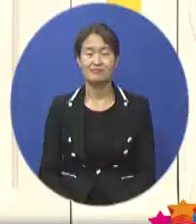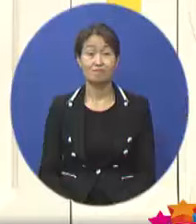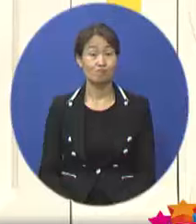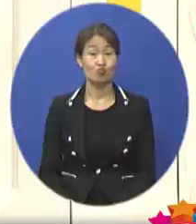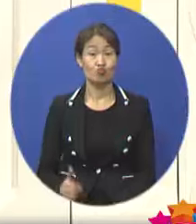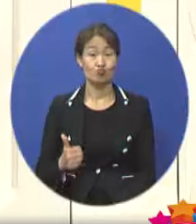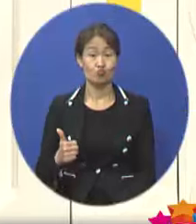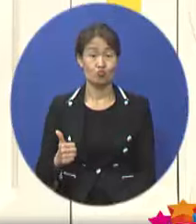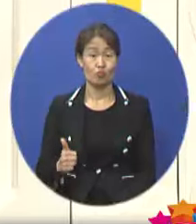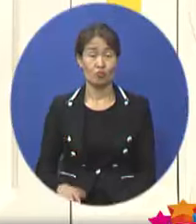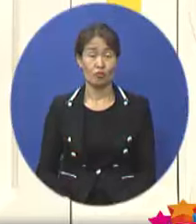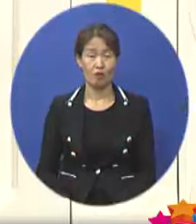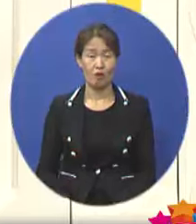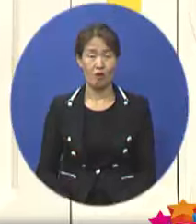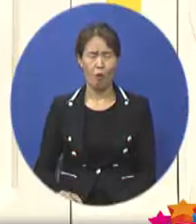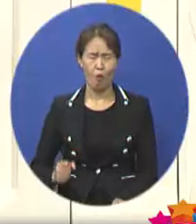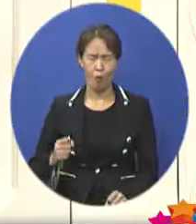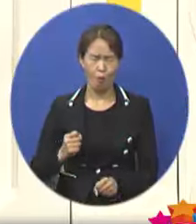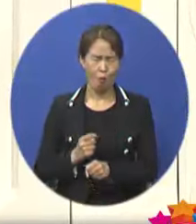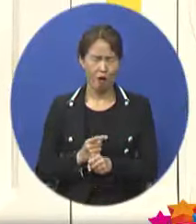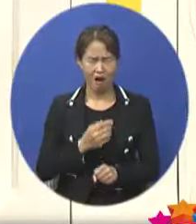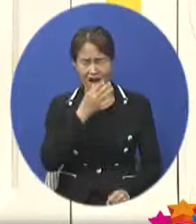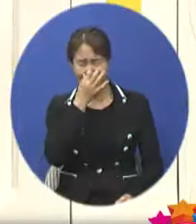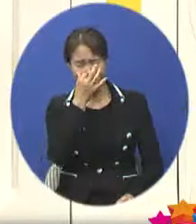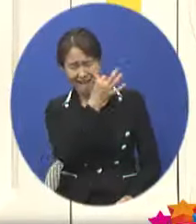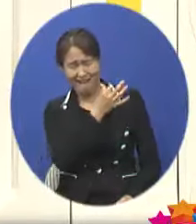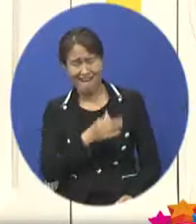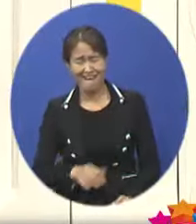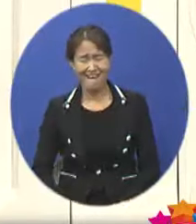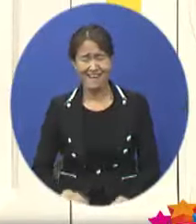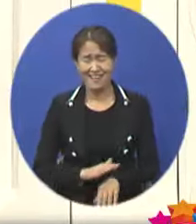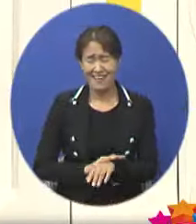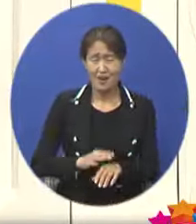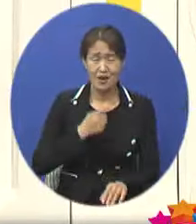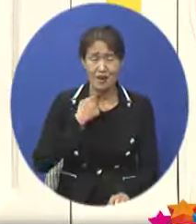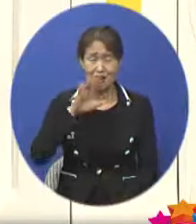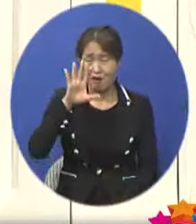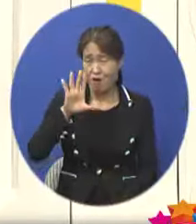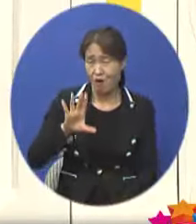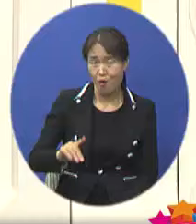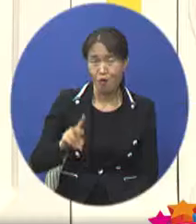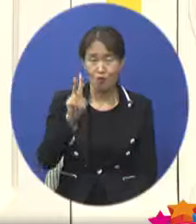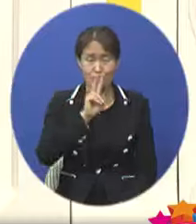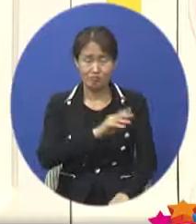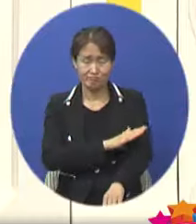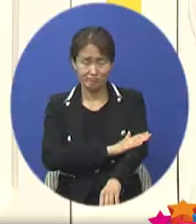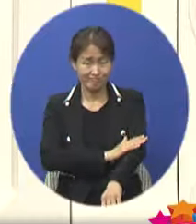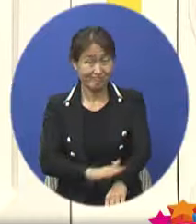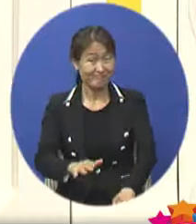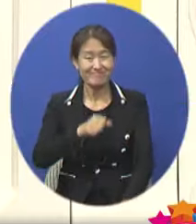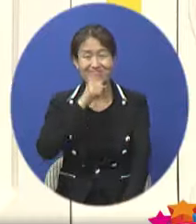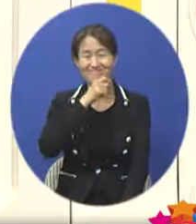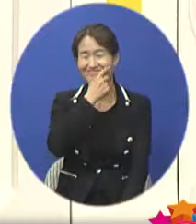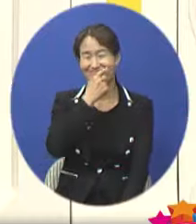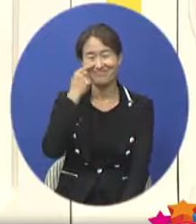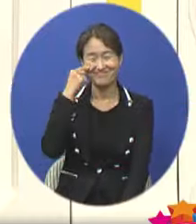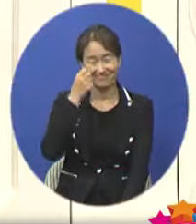와. 와, 굉장히 내공이 있으신 분이시네요. 예, 배우 노래 오, 아주 예. 목소리도 잘 어울리시고 잘 부르신 노래. 네, 자, 잘